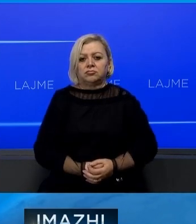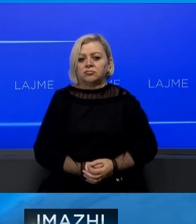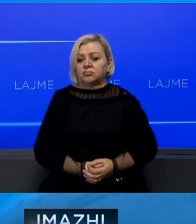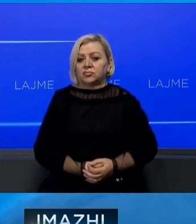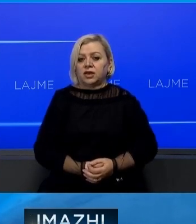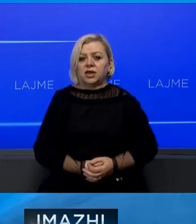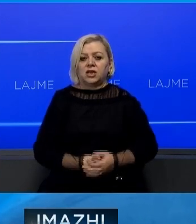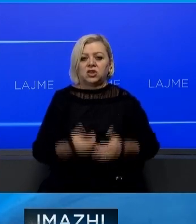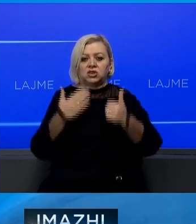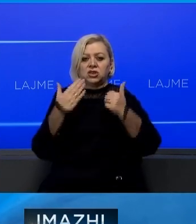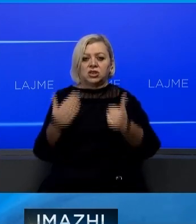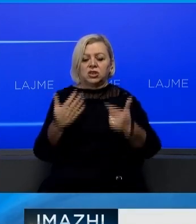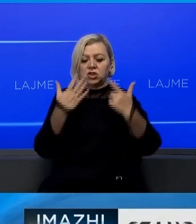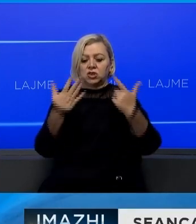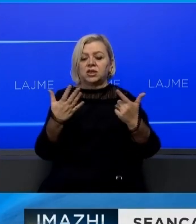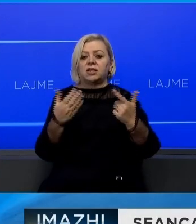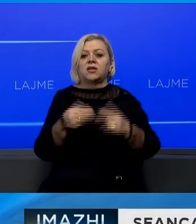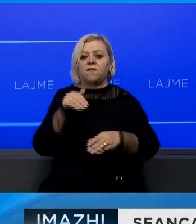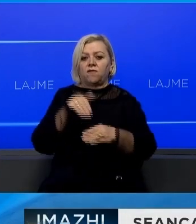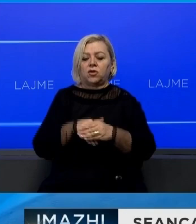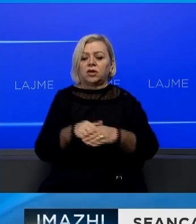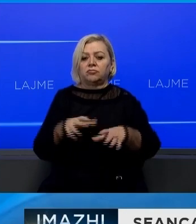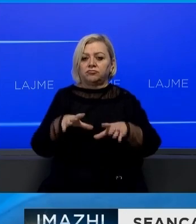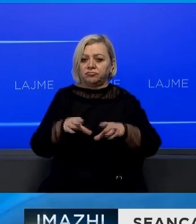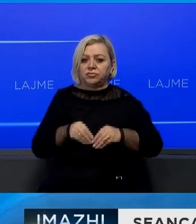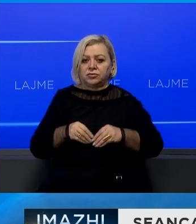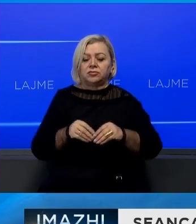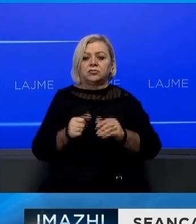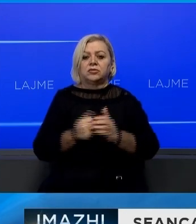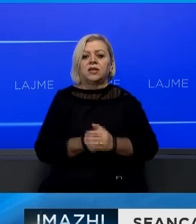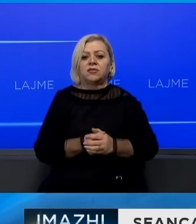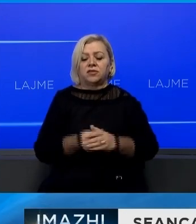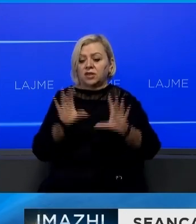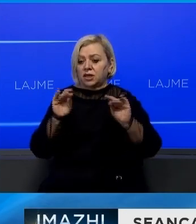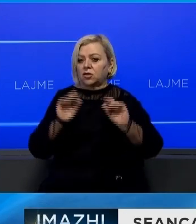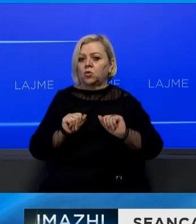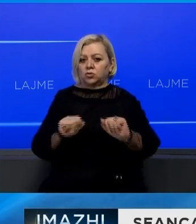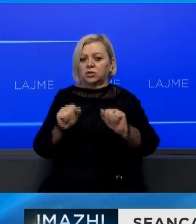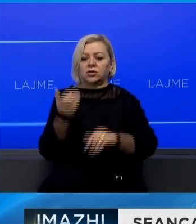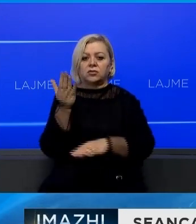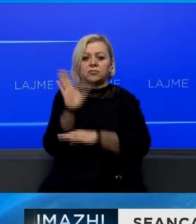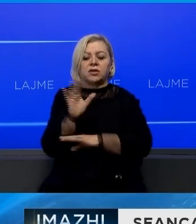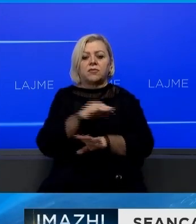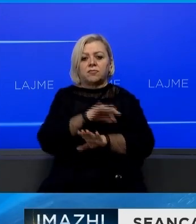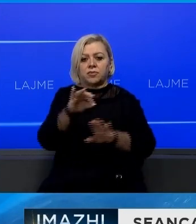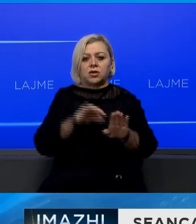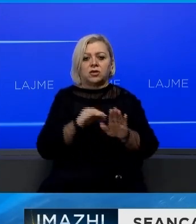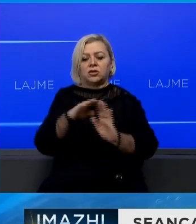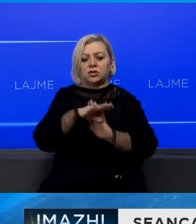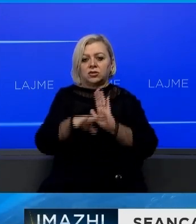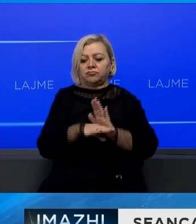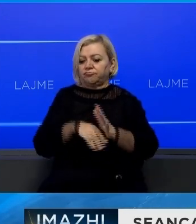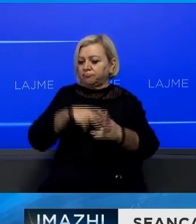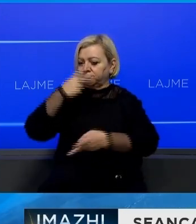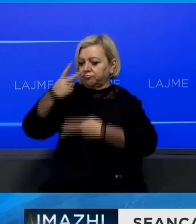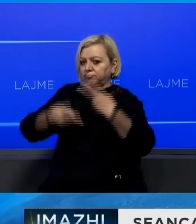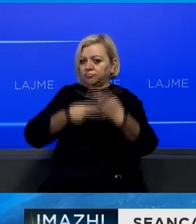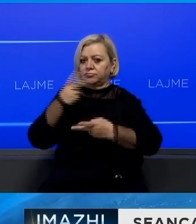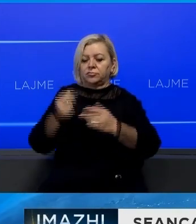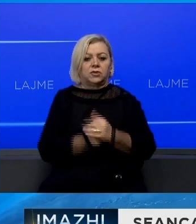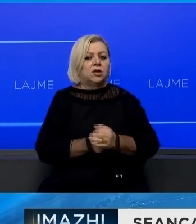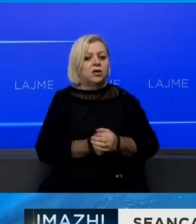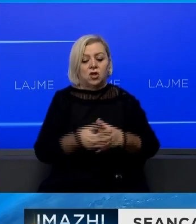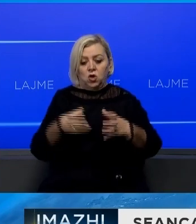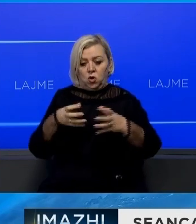me 67 vota për, 10 kundër dhe asnjë abstenim, deputetët kanë miratuar projekt ligjin për inspektimet. Nga